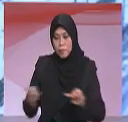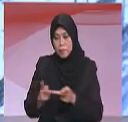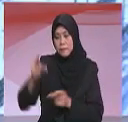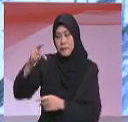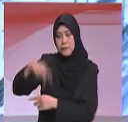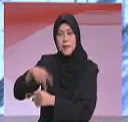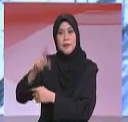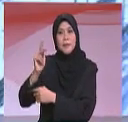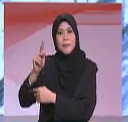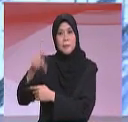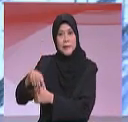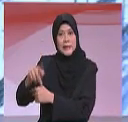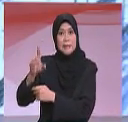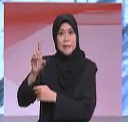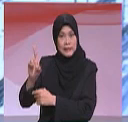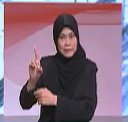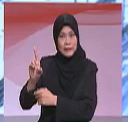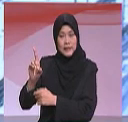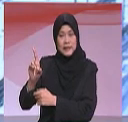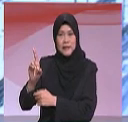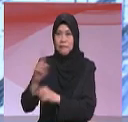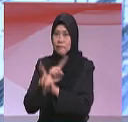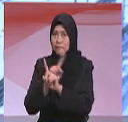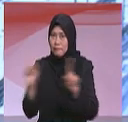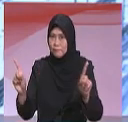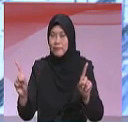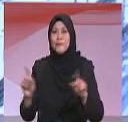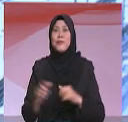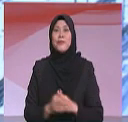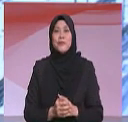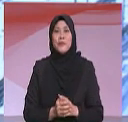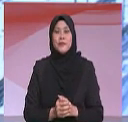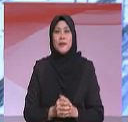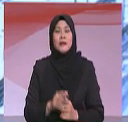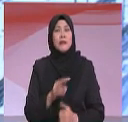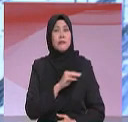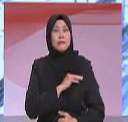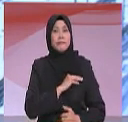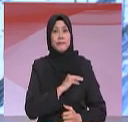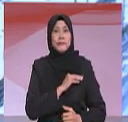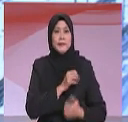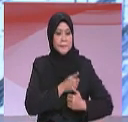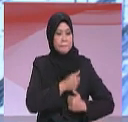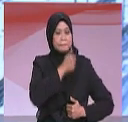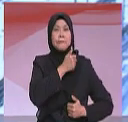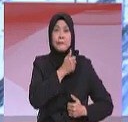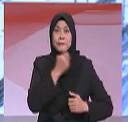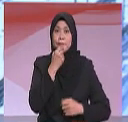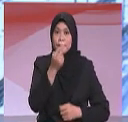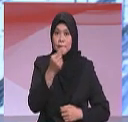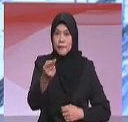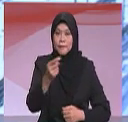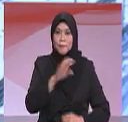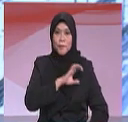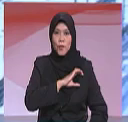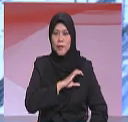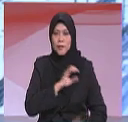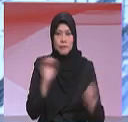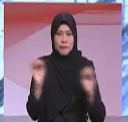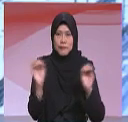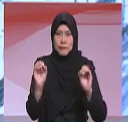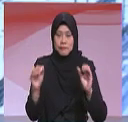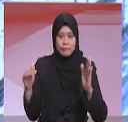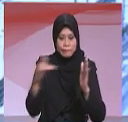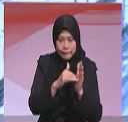dikenakan Perintah Kawalan Pergerakan Diperketat PKPD. Menurut Menteri Kanan Keselamatan Dato' Sri Ismail Sabri Yaakob, polis tidak akan